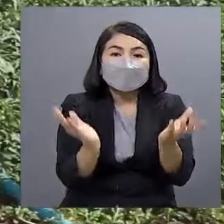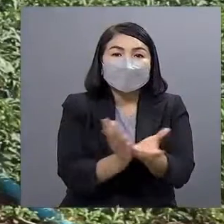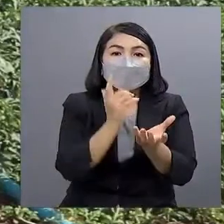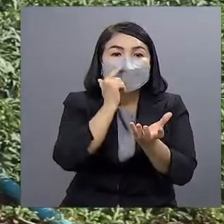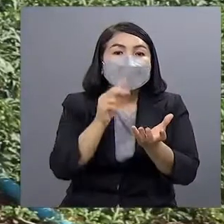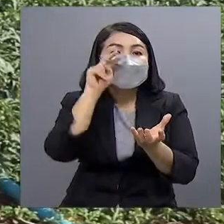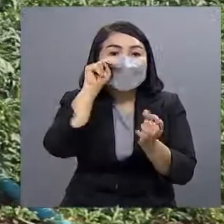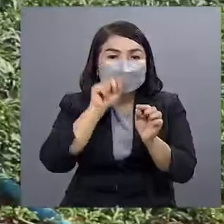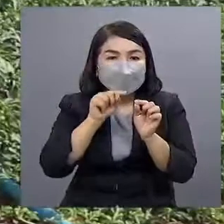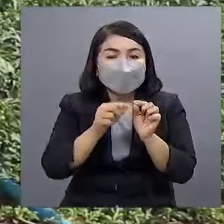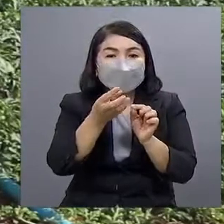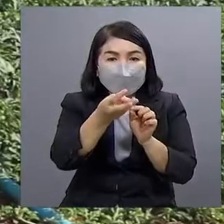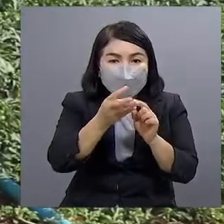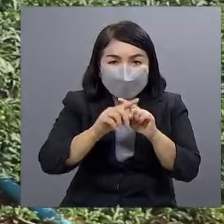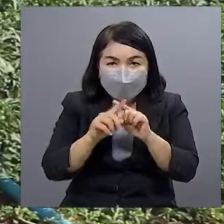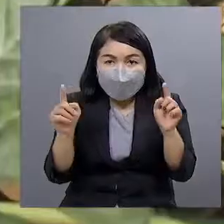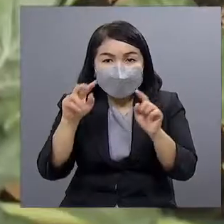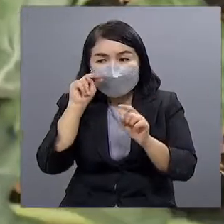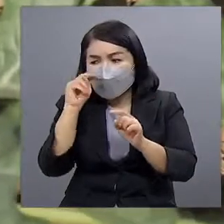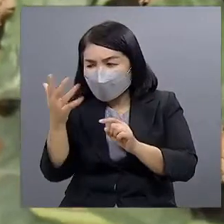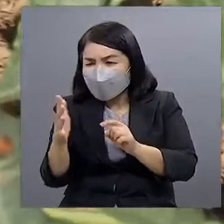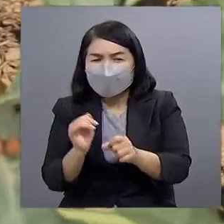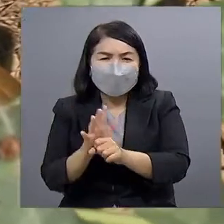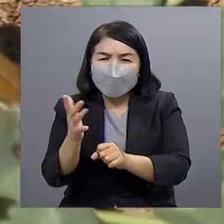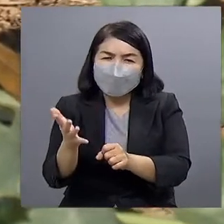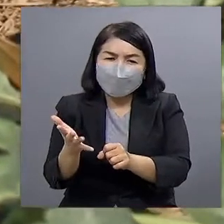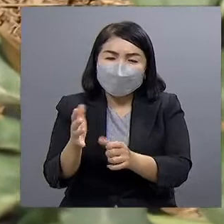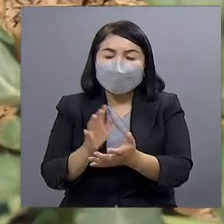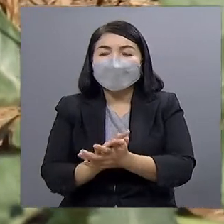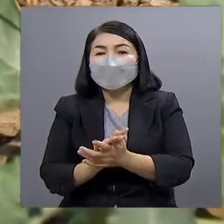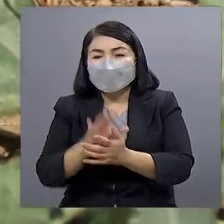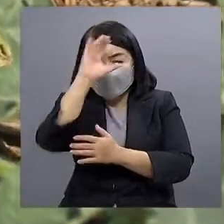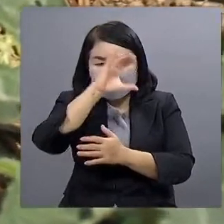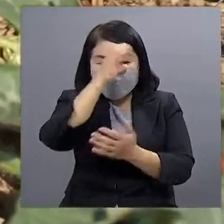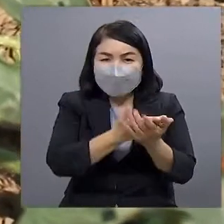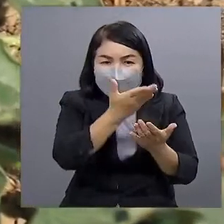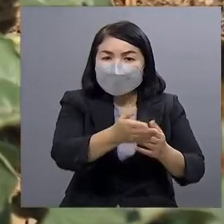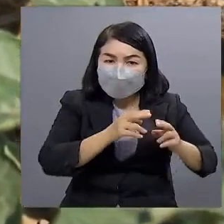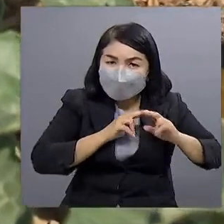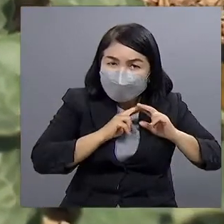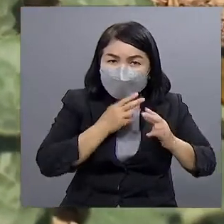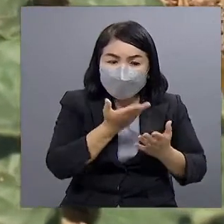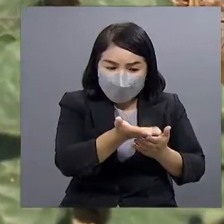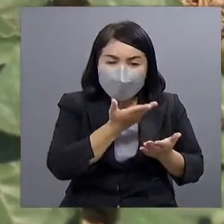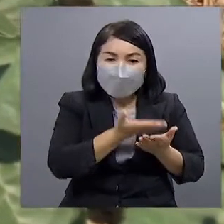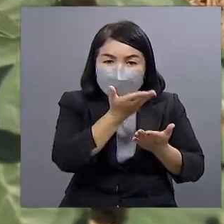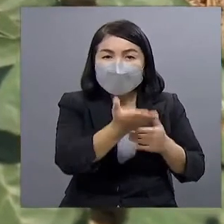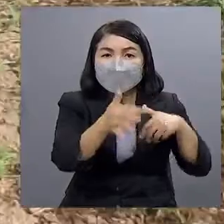ต่ปรากฏว่าน้ำก็ยังไม่พอนะคะต้องไปตระเวนหาน้ำขอซื้อจากบ่อของชาวบ้าน